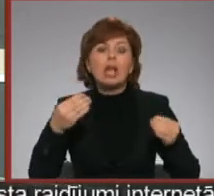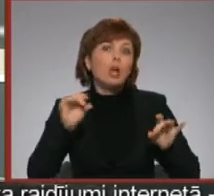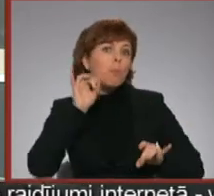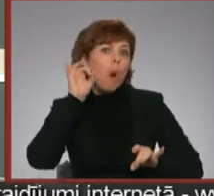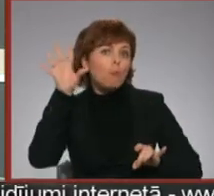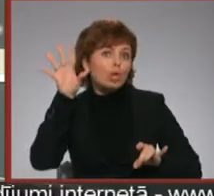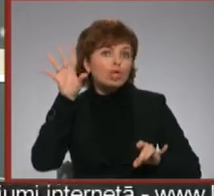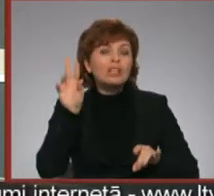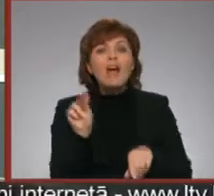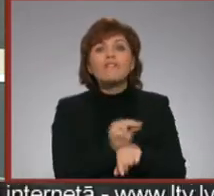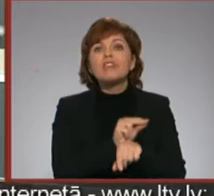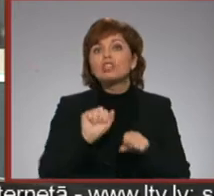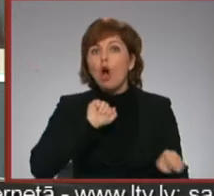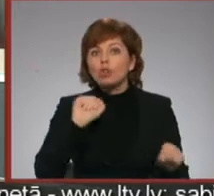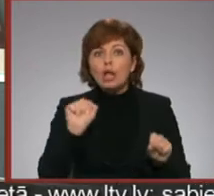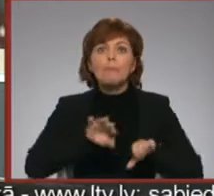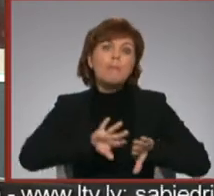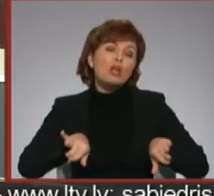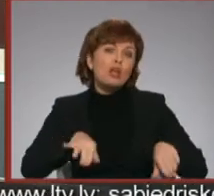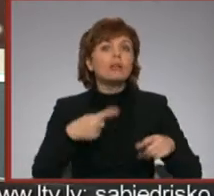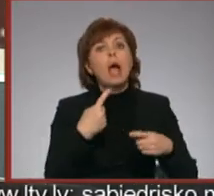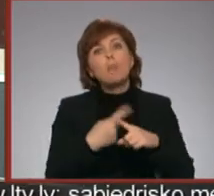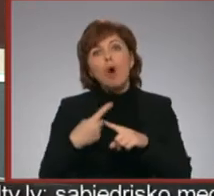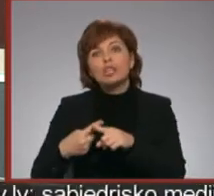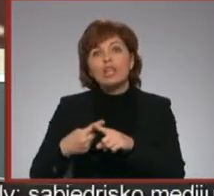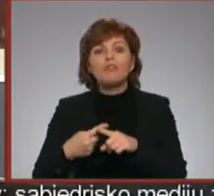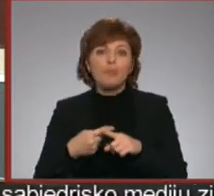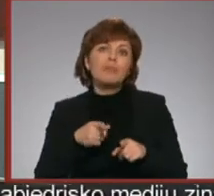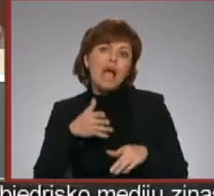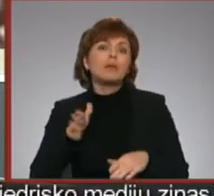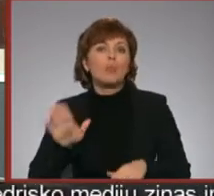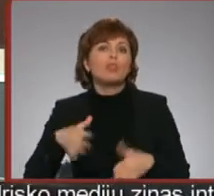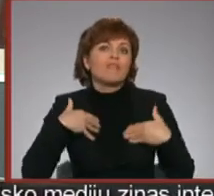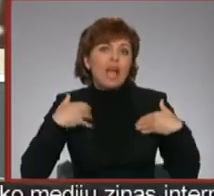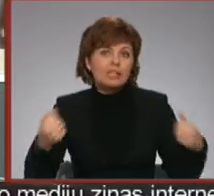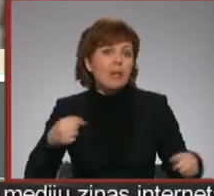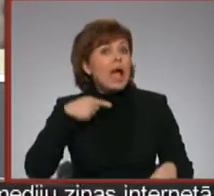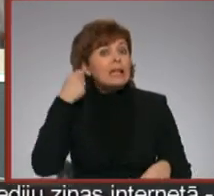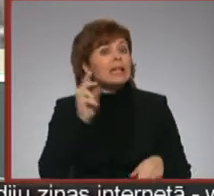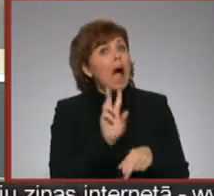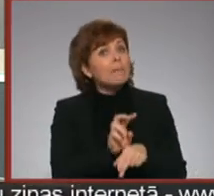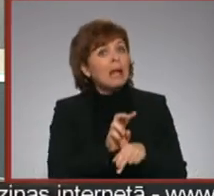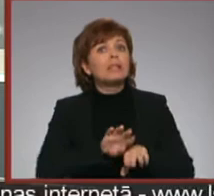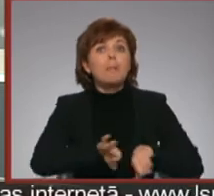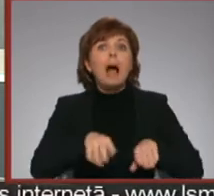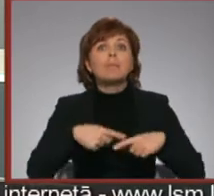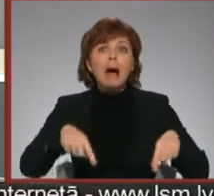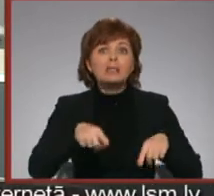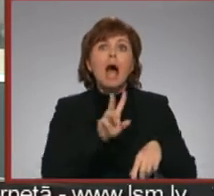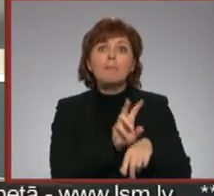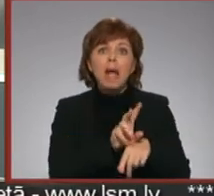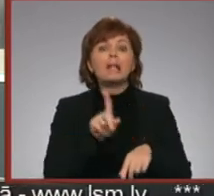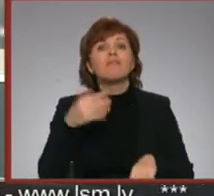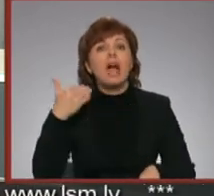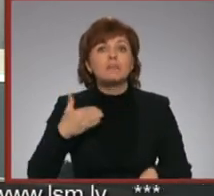un peldēšanas pozitīvo ietekmi uz veselību. Tomēr jāatzīst, ka ilgus gadus peldbaseina apmeklējums Ventspilī bijis liegts cilvēkiem ar